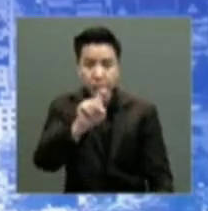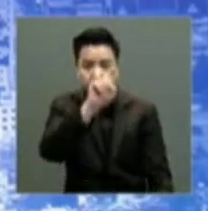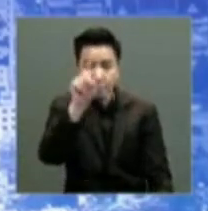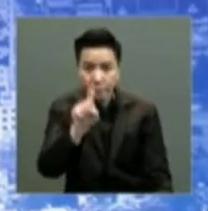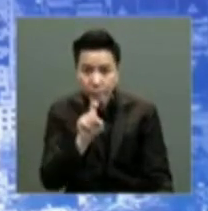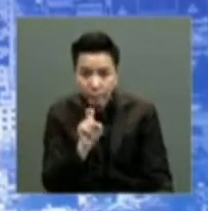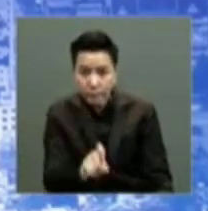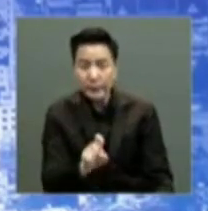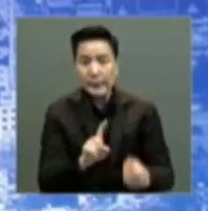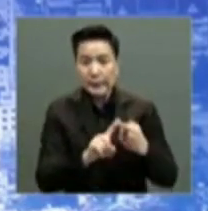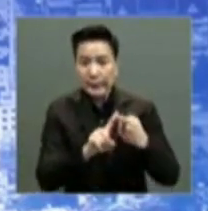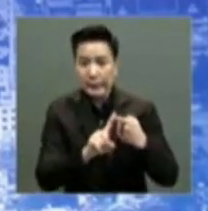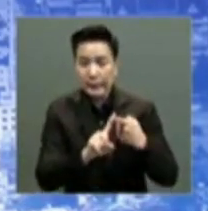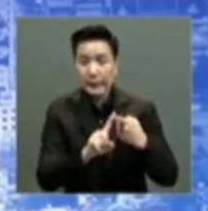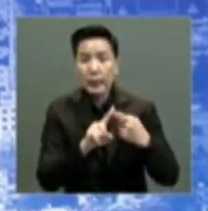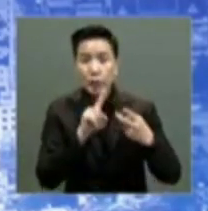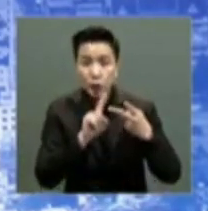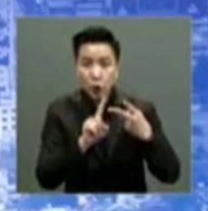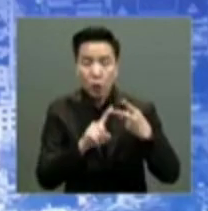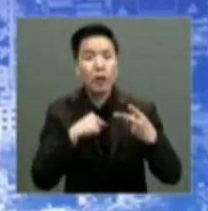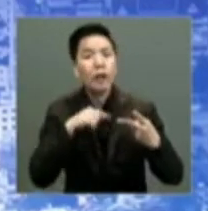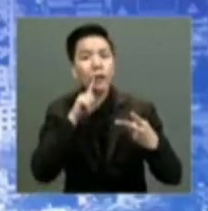มายอมรับเมื่อวานนี้ว่ามีคนติดเชื้อในหน่วยงานเนี่ยถือว่าเป็นการปกปิดข้อมูลและมีความผิดหรือไม่กรณีที่2